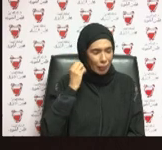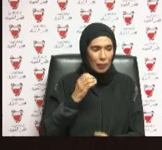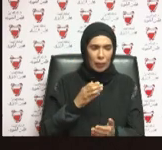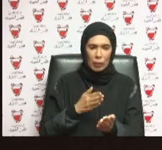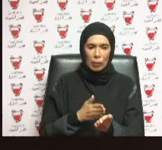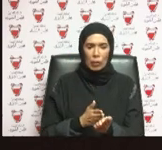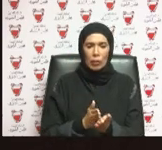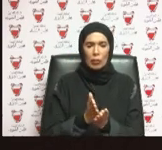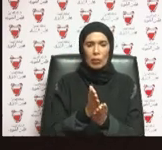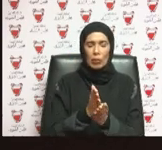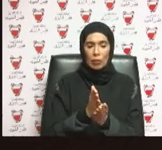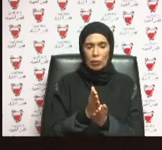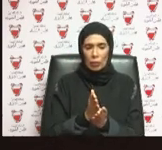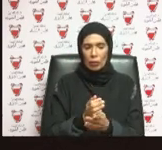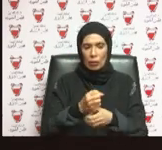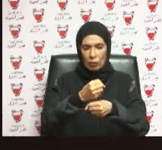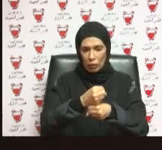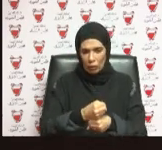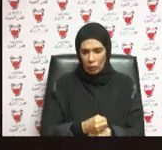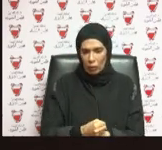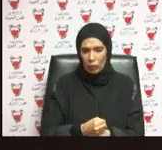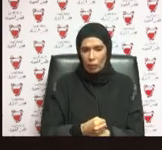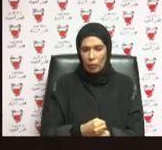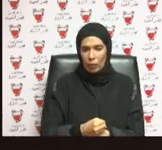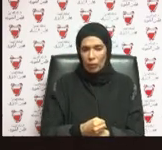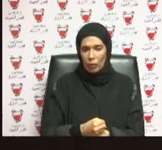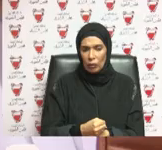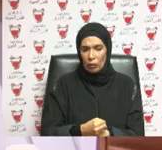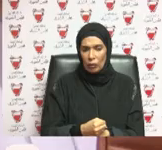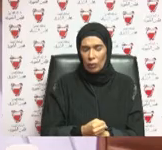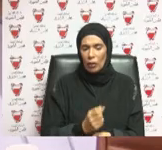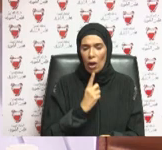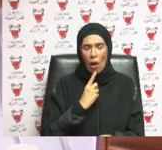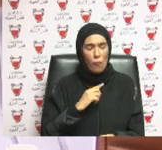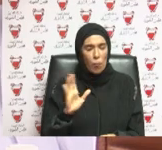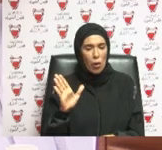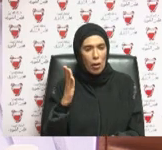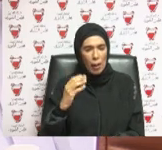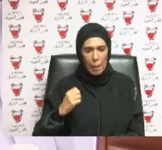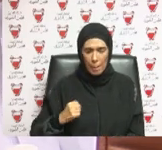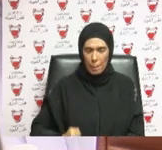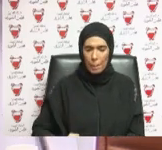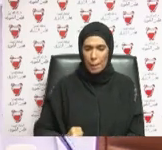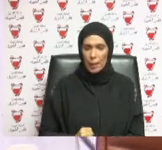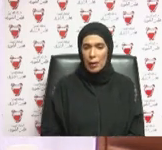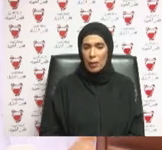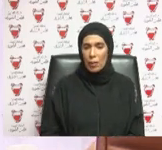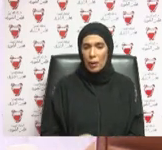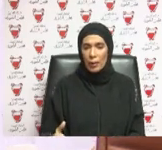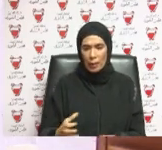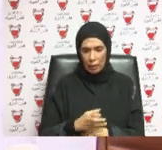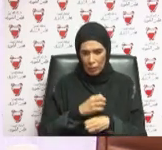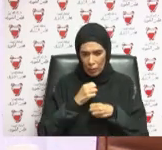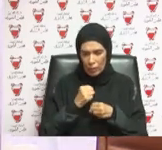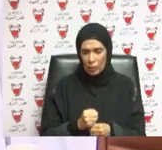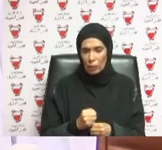فعلا كرس نفسه وغرس في نفوسنا كيف نحب البحرين، كيف نشتغل للبحرين، كيف نحافظ ان احنا